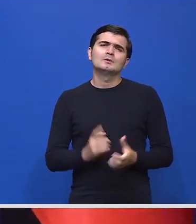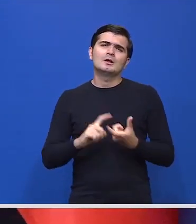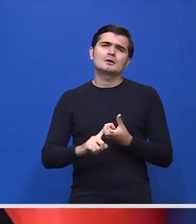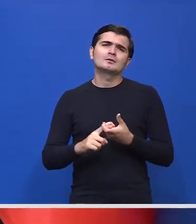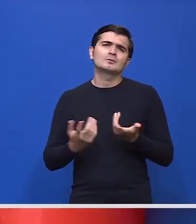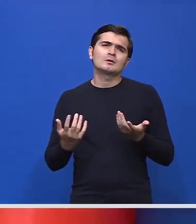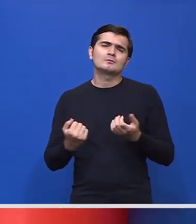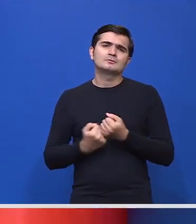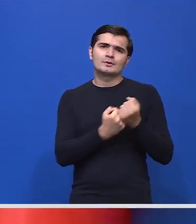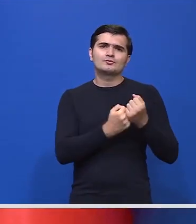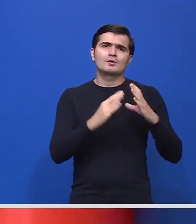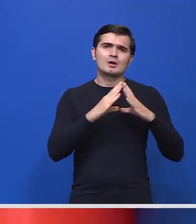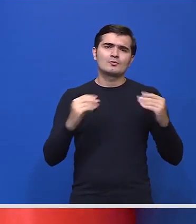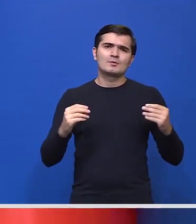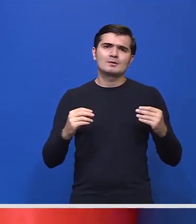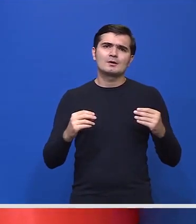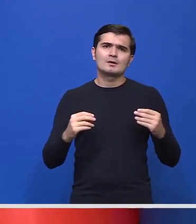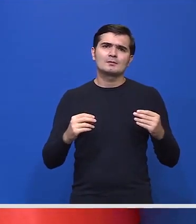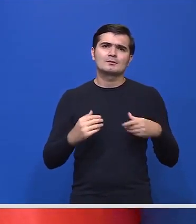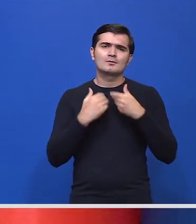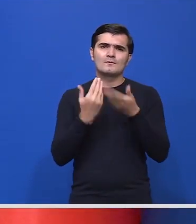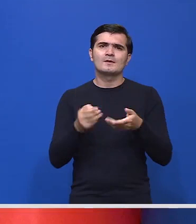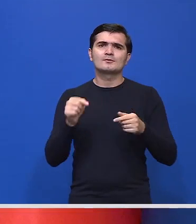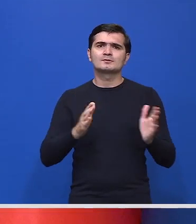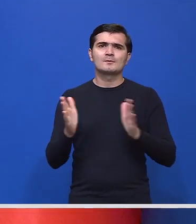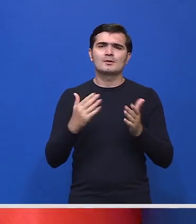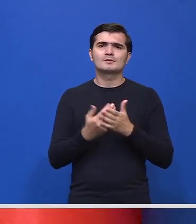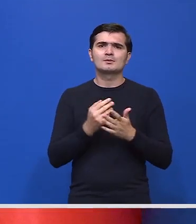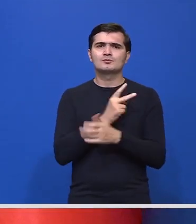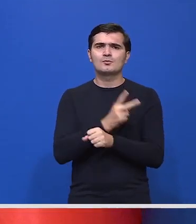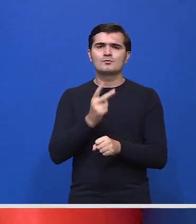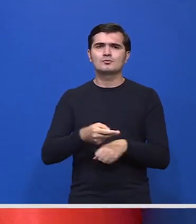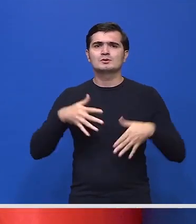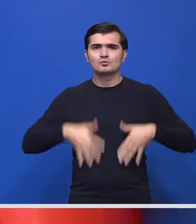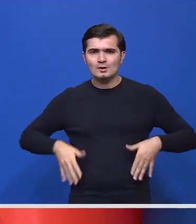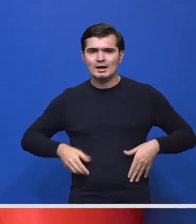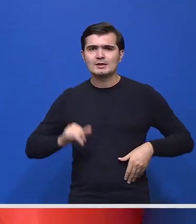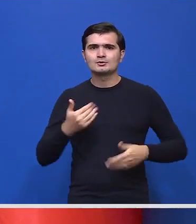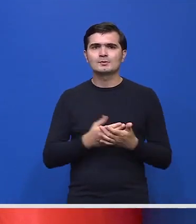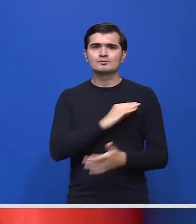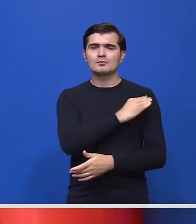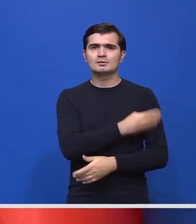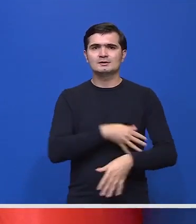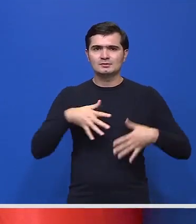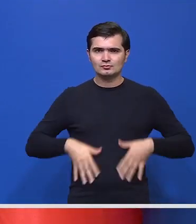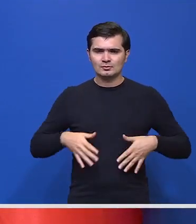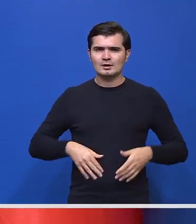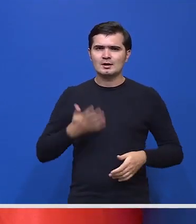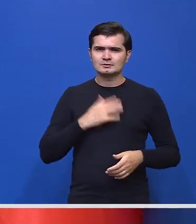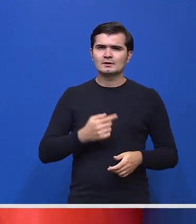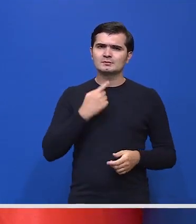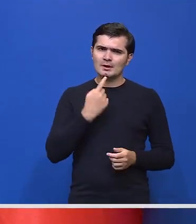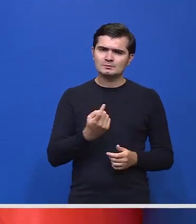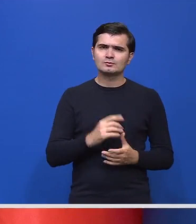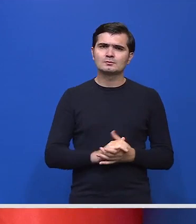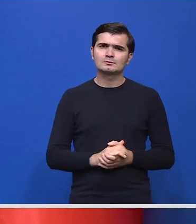sprijinului pe care România îl furnizează în această perioadă poporului ucrainean și autorităților din Ucraina, aș vrea să adaug